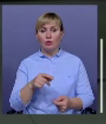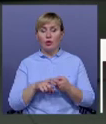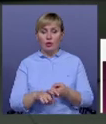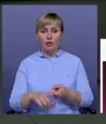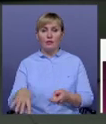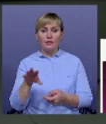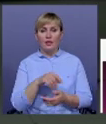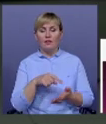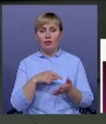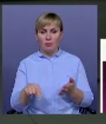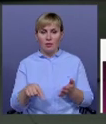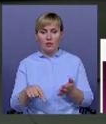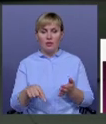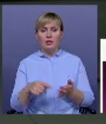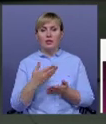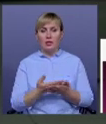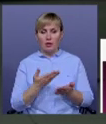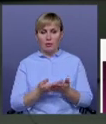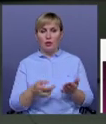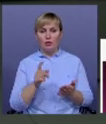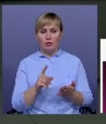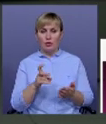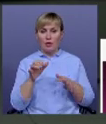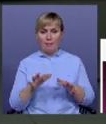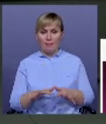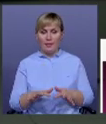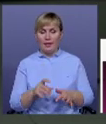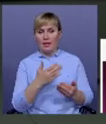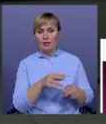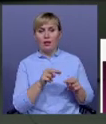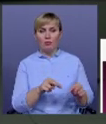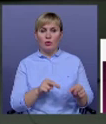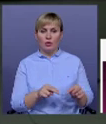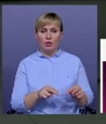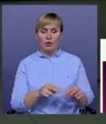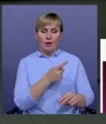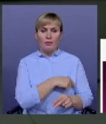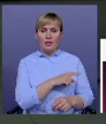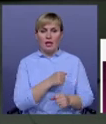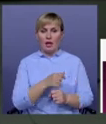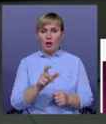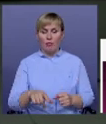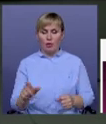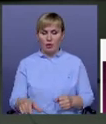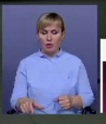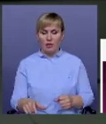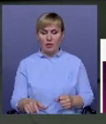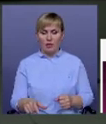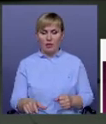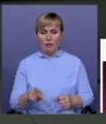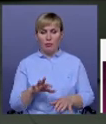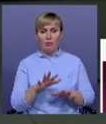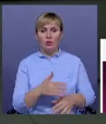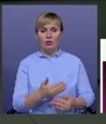всех выписываем с рекомендациями, чтобы на местах за ними наблюдали медицинские работники по месту